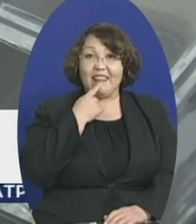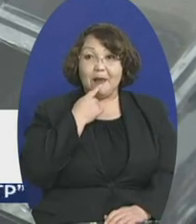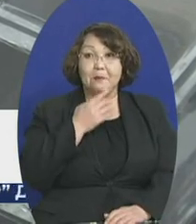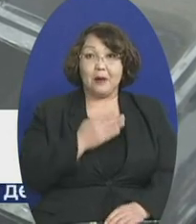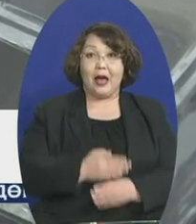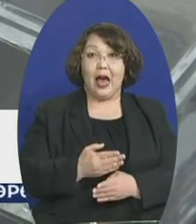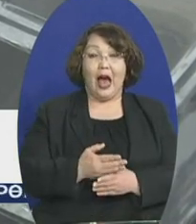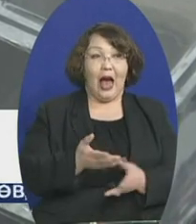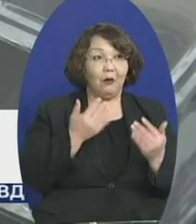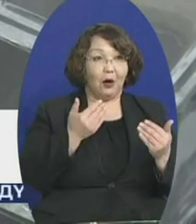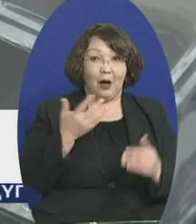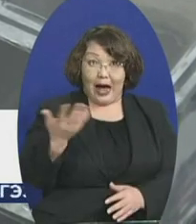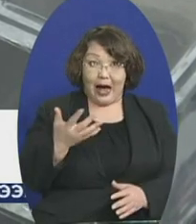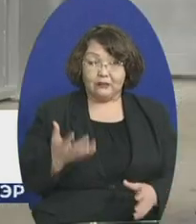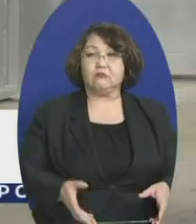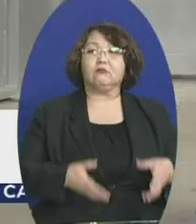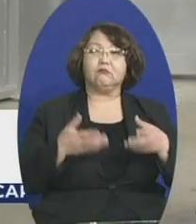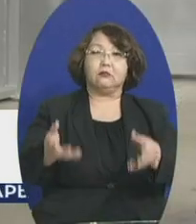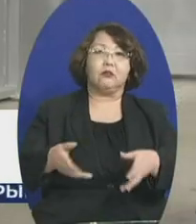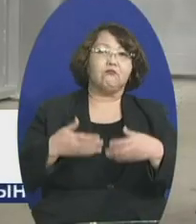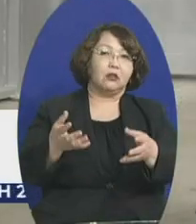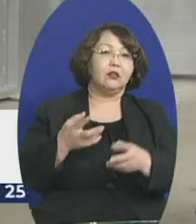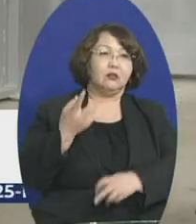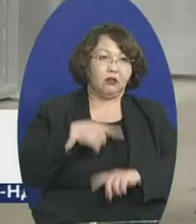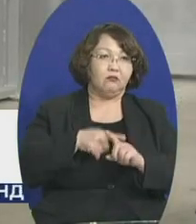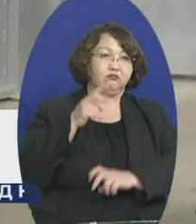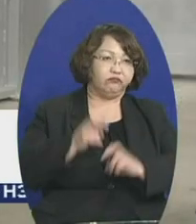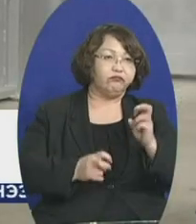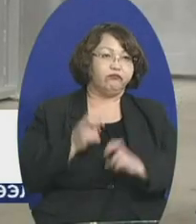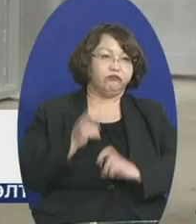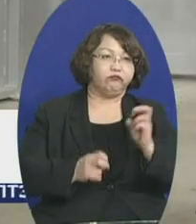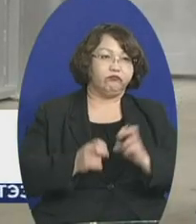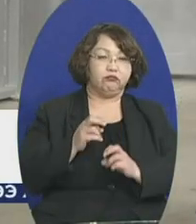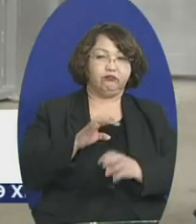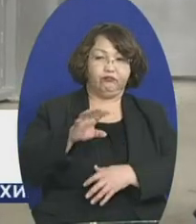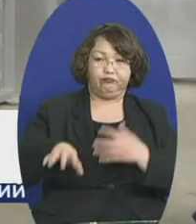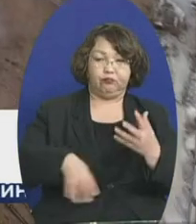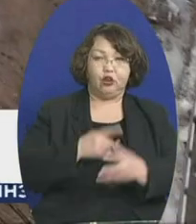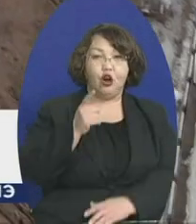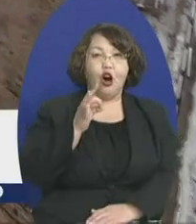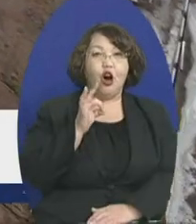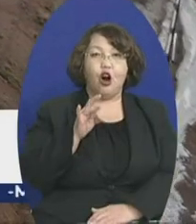цэгүүдэд хандснаар бүрэн дахин боловсруулах үйлдвэрт хоргүйжүүлэх боломжтой юм байна.